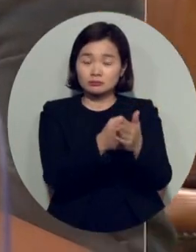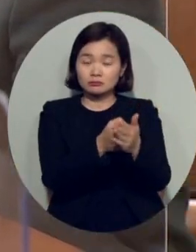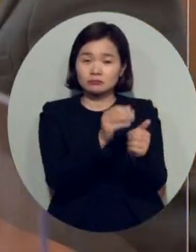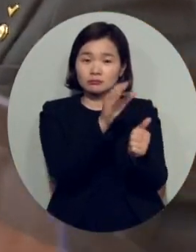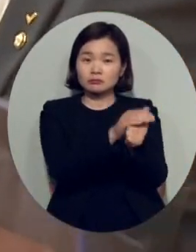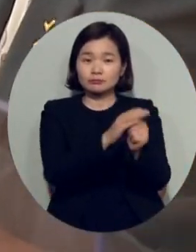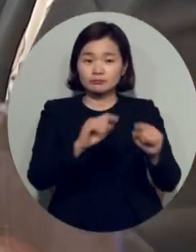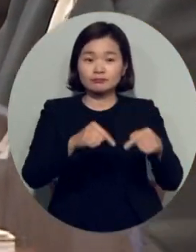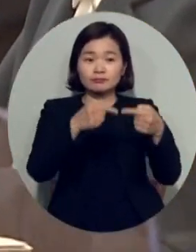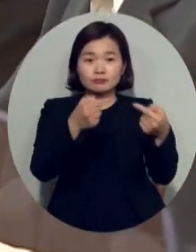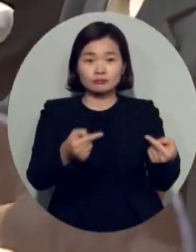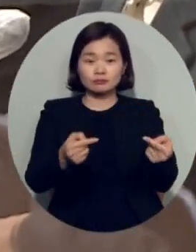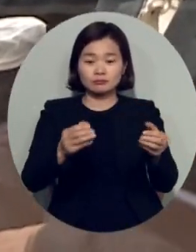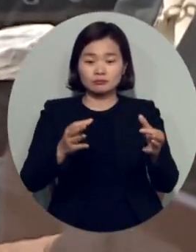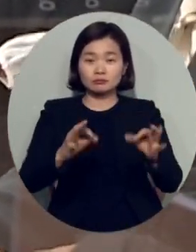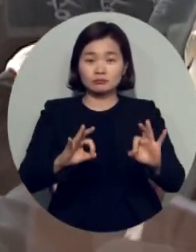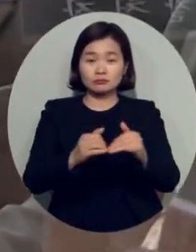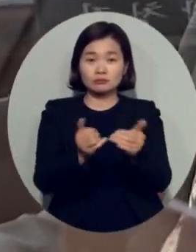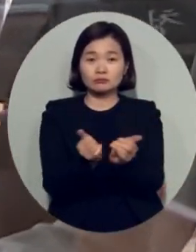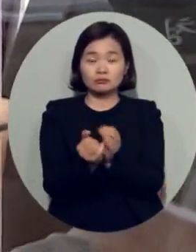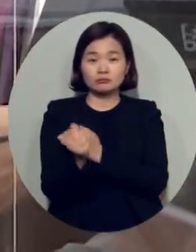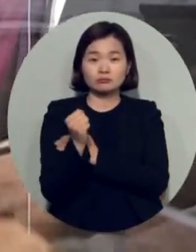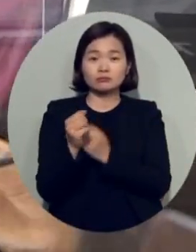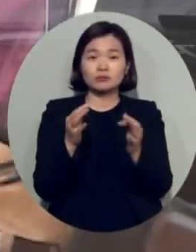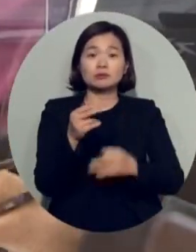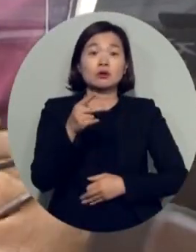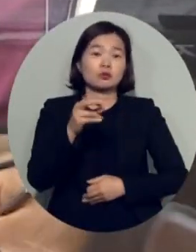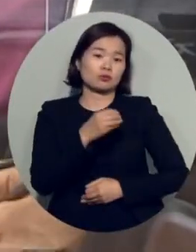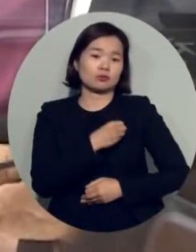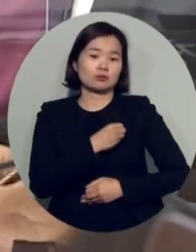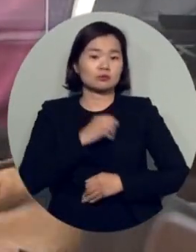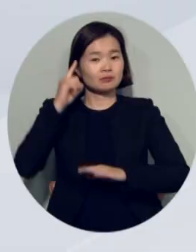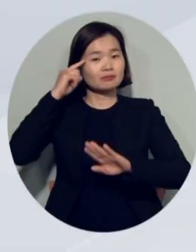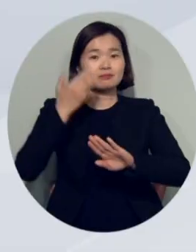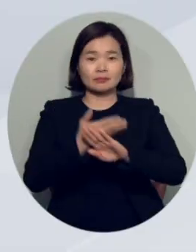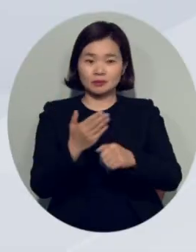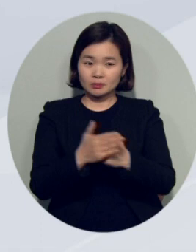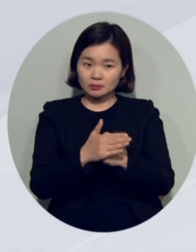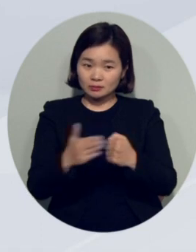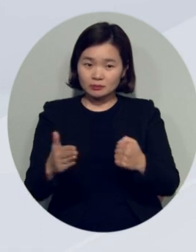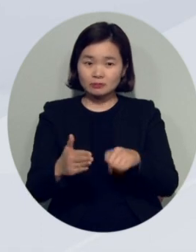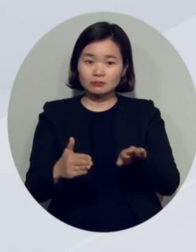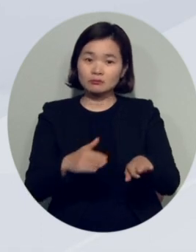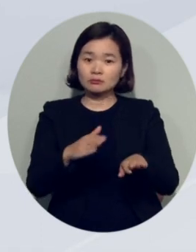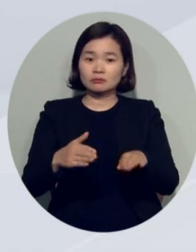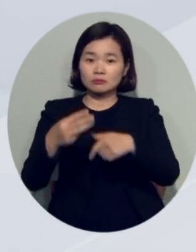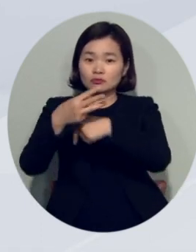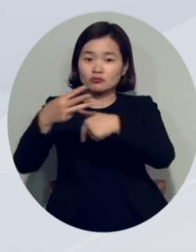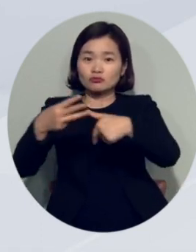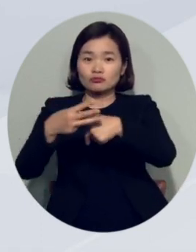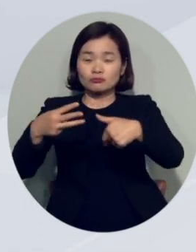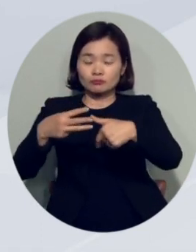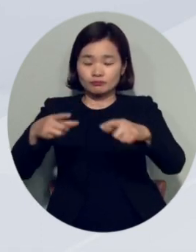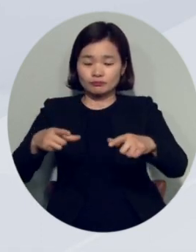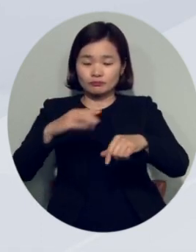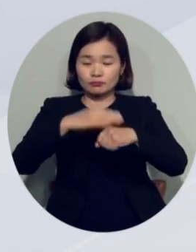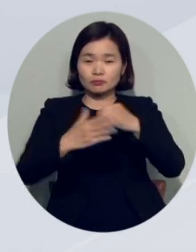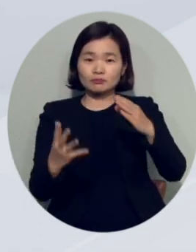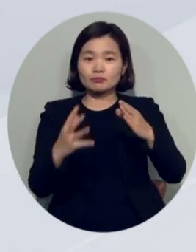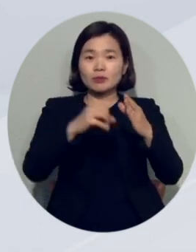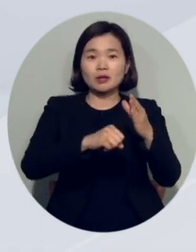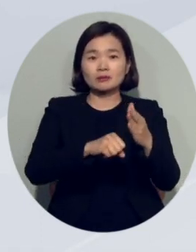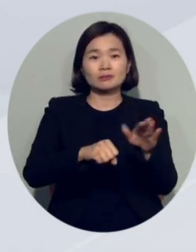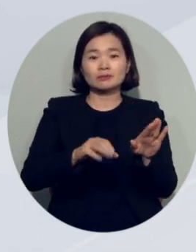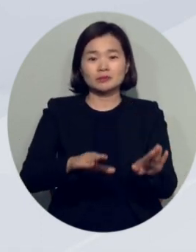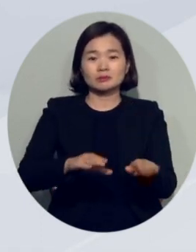소위에 참여한 국민의힘 김영동 의원의 반대 때문입니다. 이런 식으로 군의를 보내서는 안 된다는 거는 또 지금